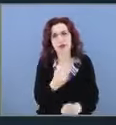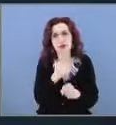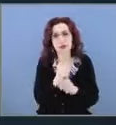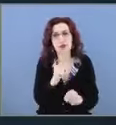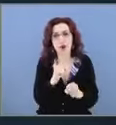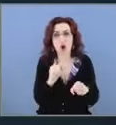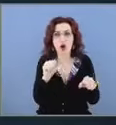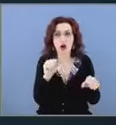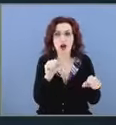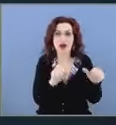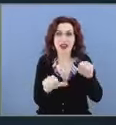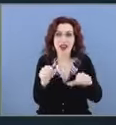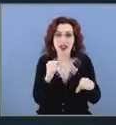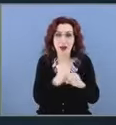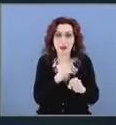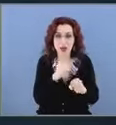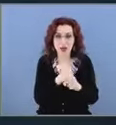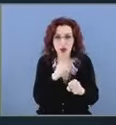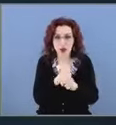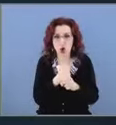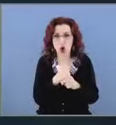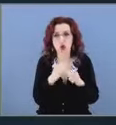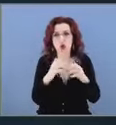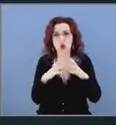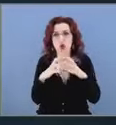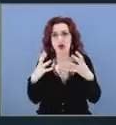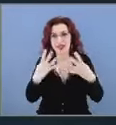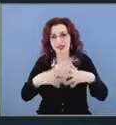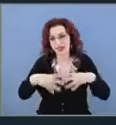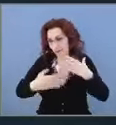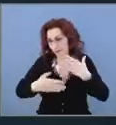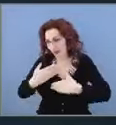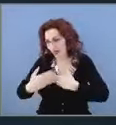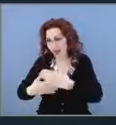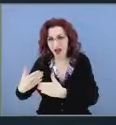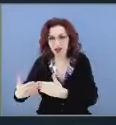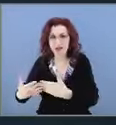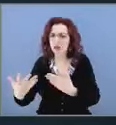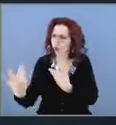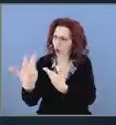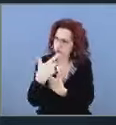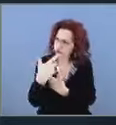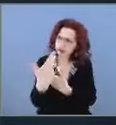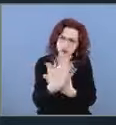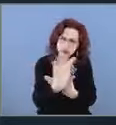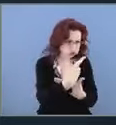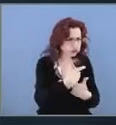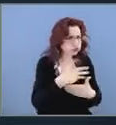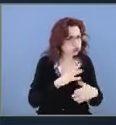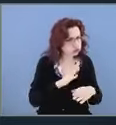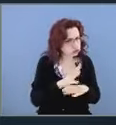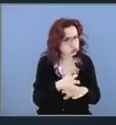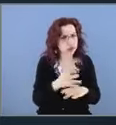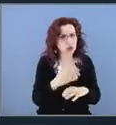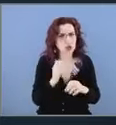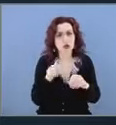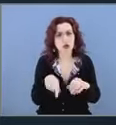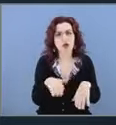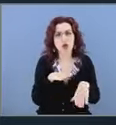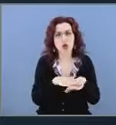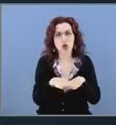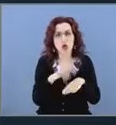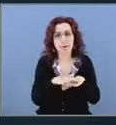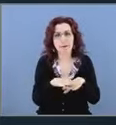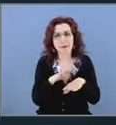ai nostri impianti, a tutte le nostre anche competenze e anche